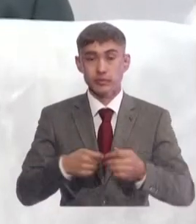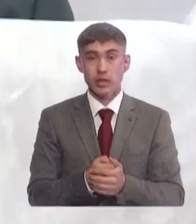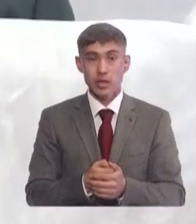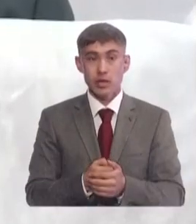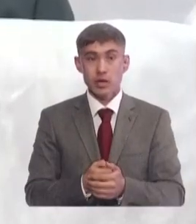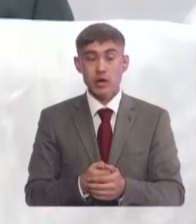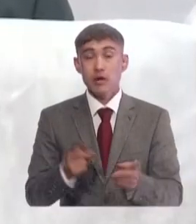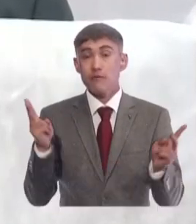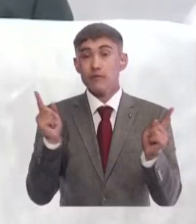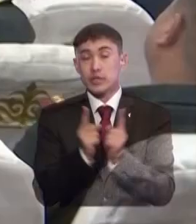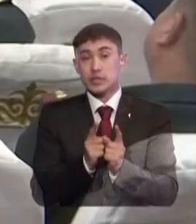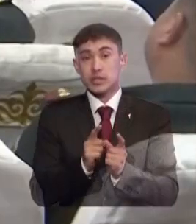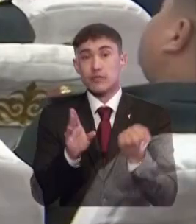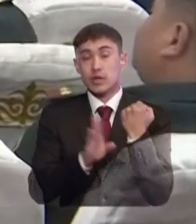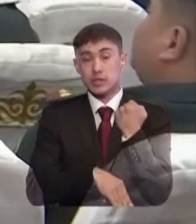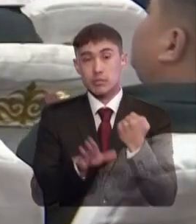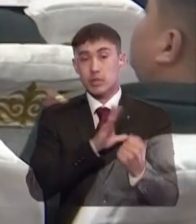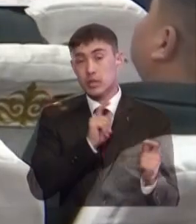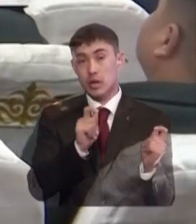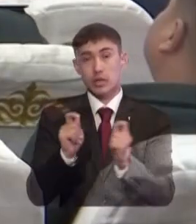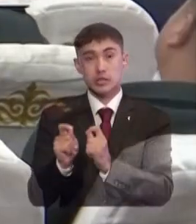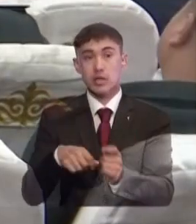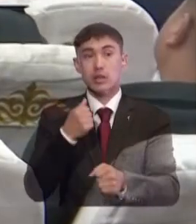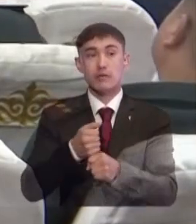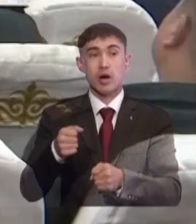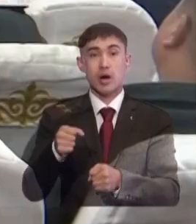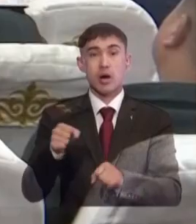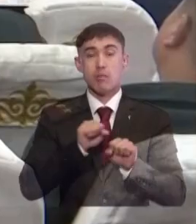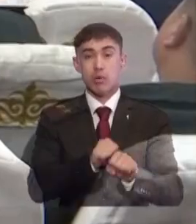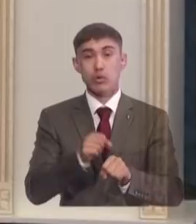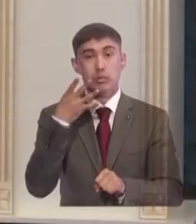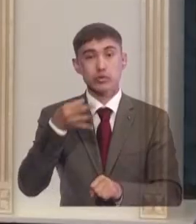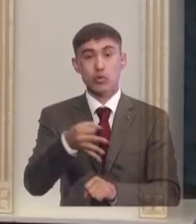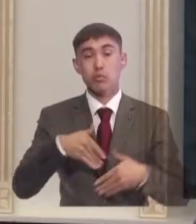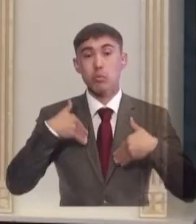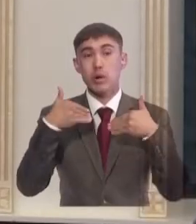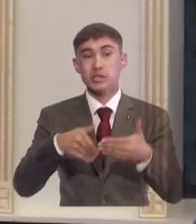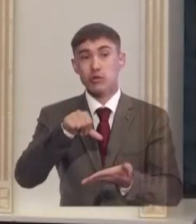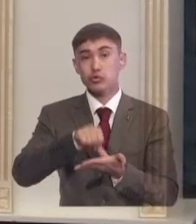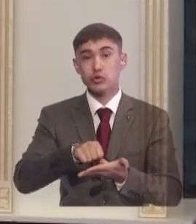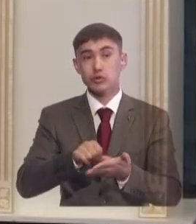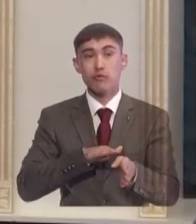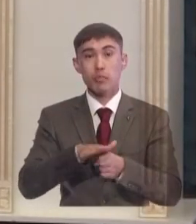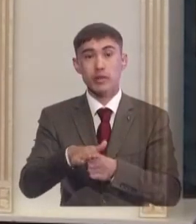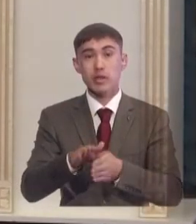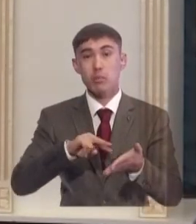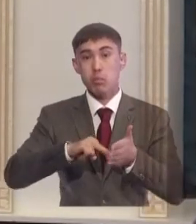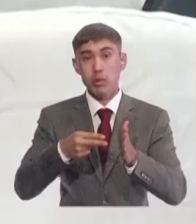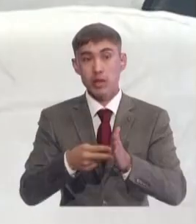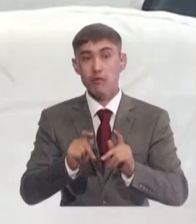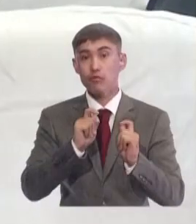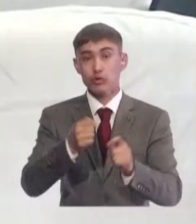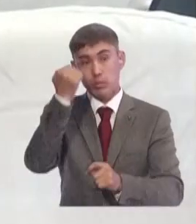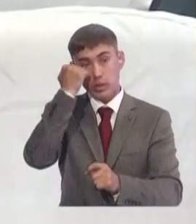Завершилась встреча церемонии награждения. Глава департамента по делам обороны Алматинской области поздравил присутствующих с перевыполнением плана и